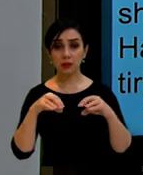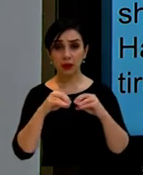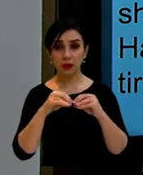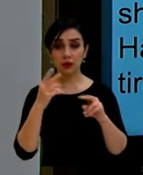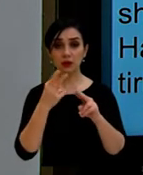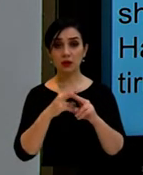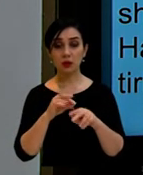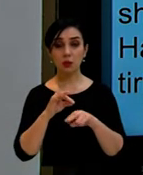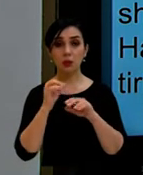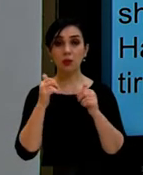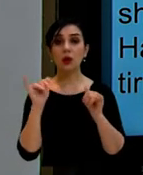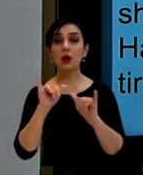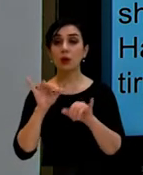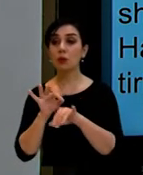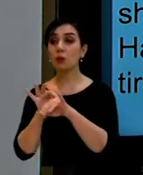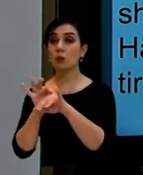mumkinligini tasvirlab beradi.